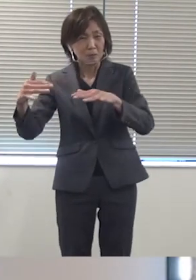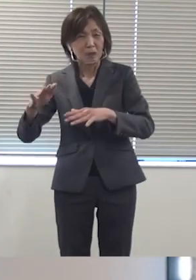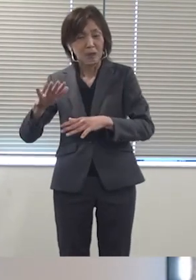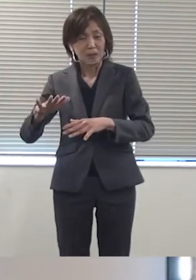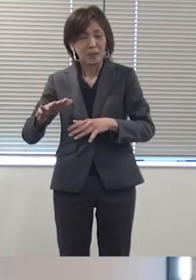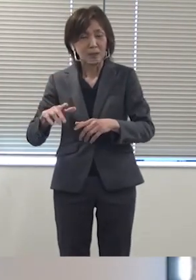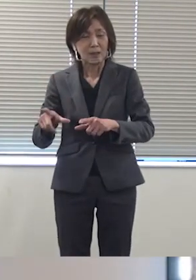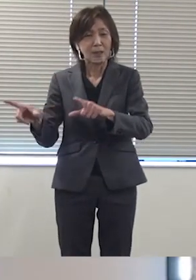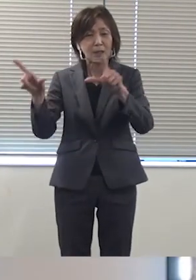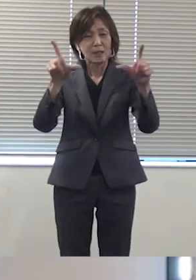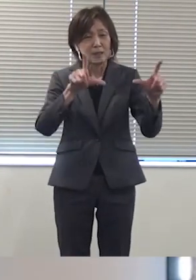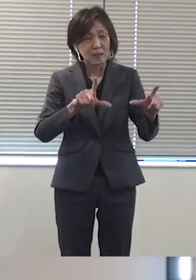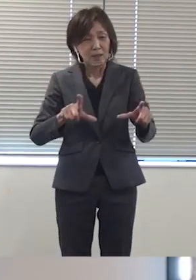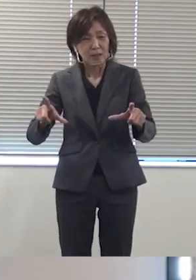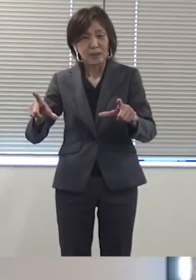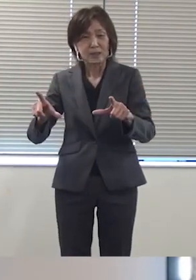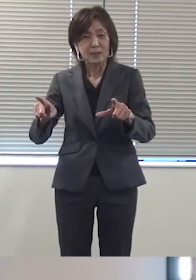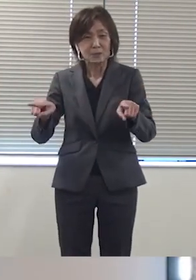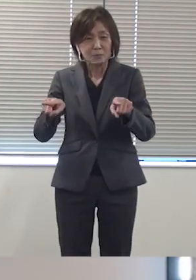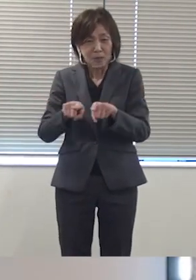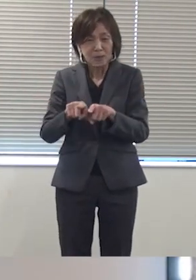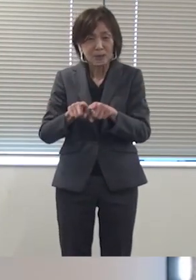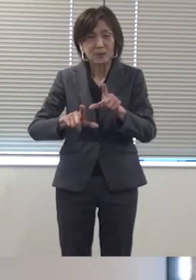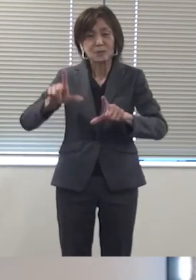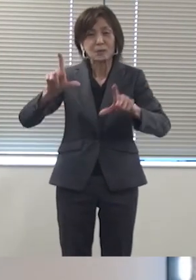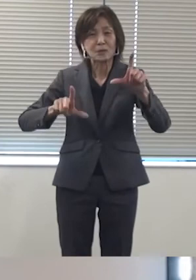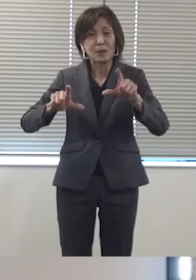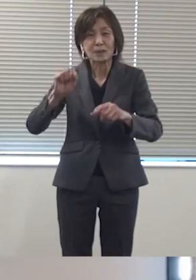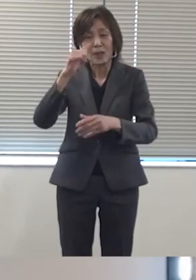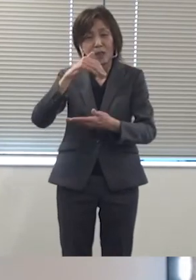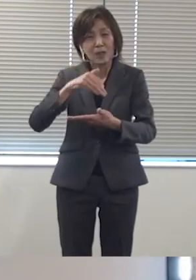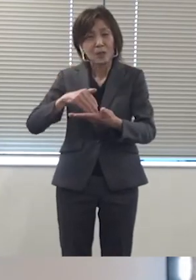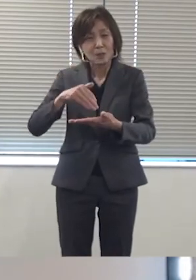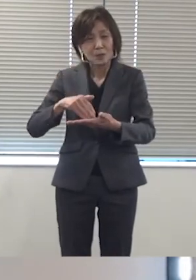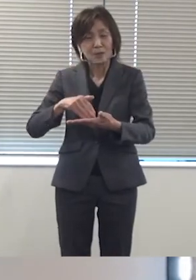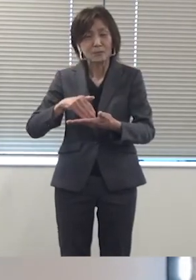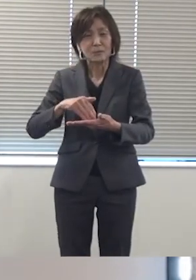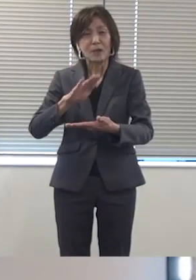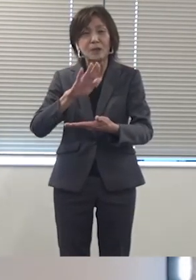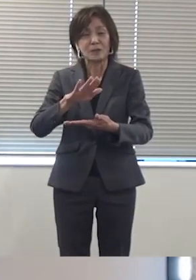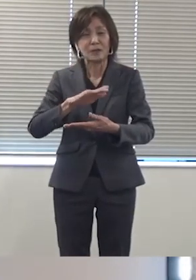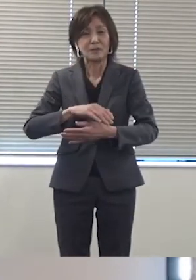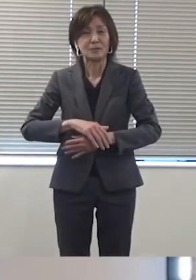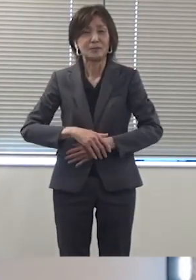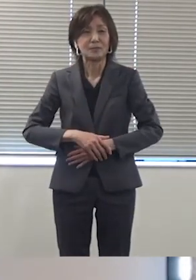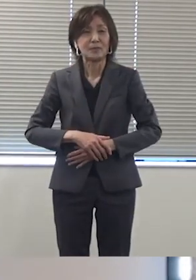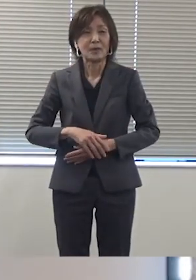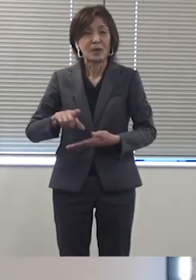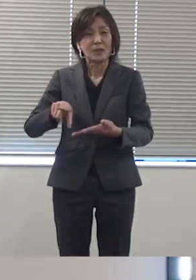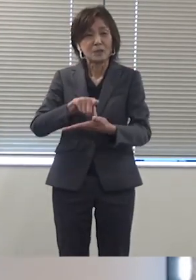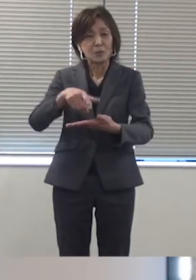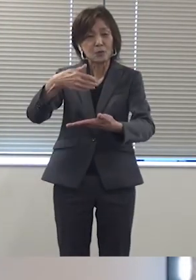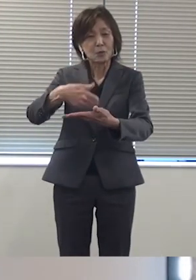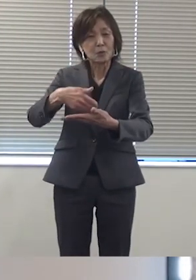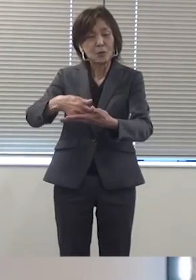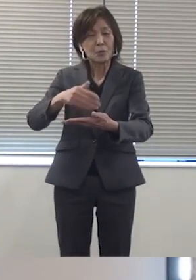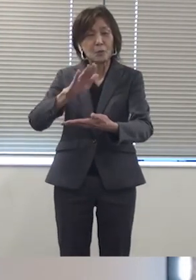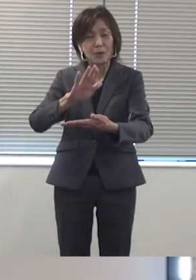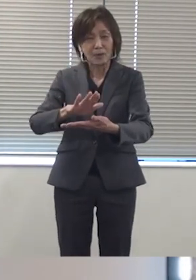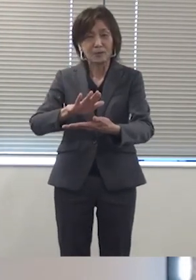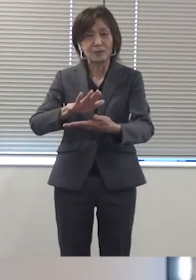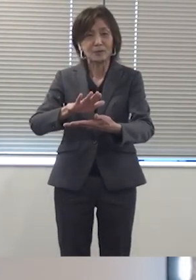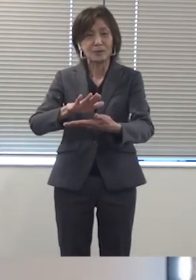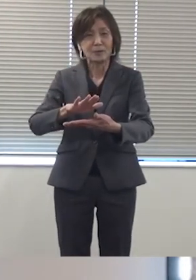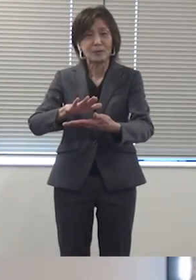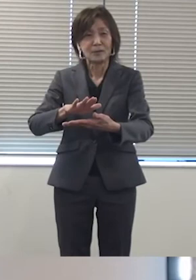してますし、これ道路だけじゃなくて水路の、整備も入ってますので、水路整備含めて地元要